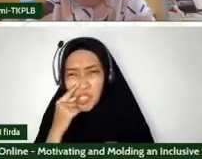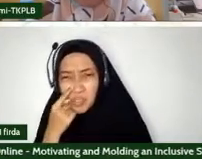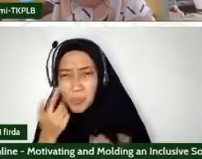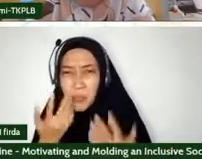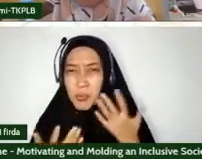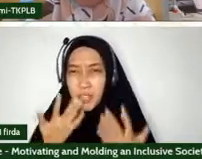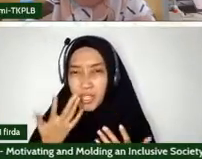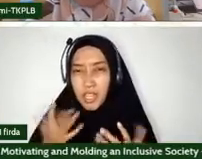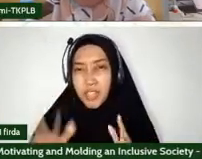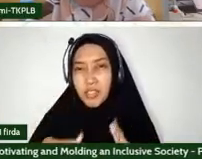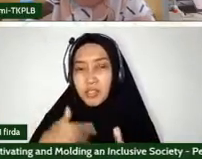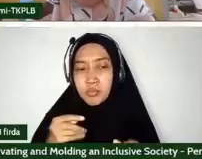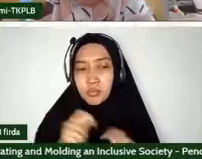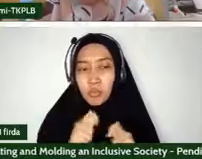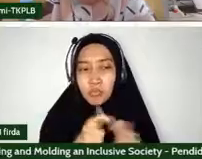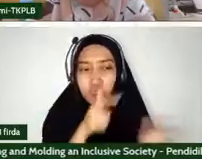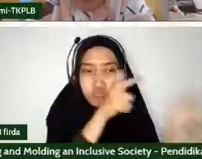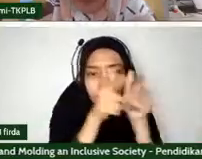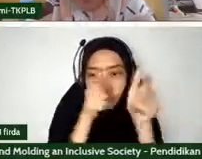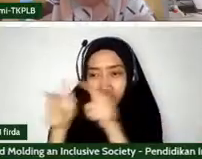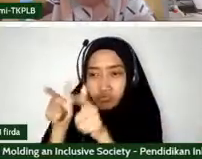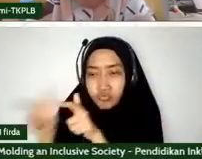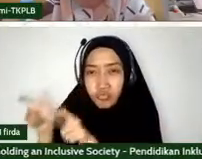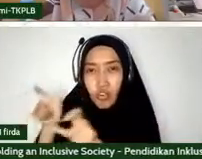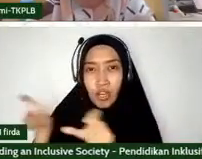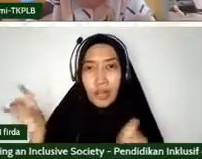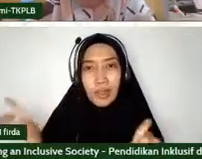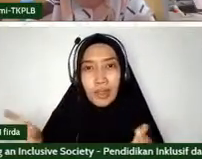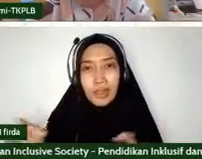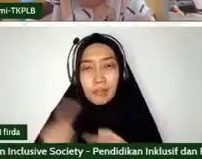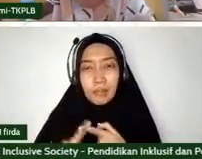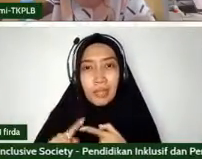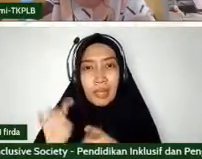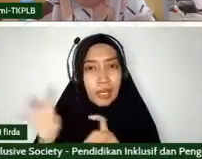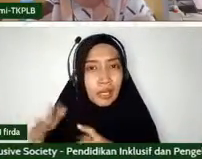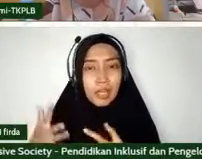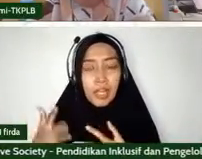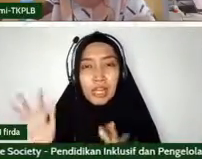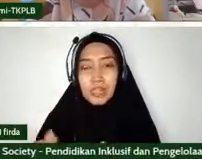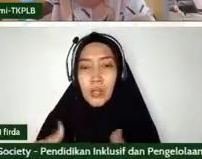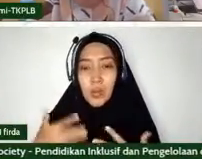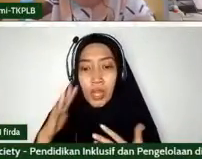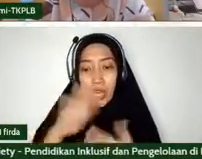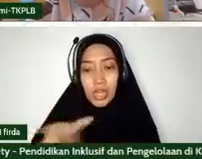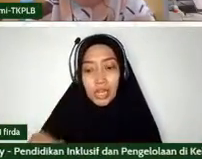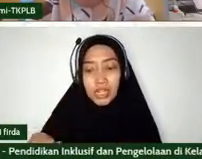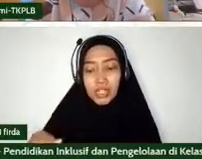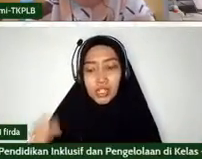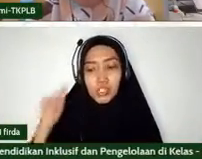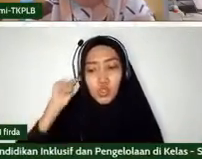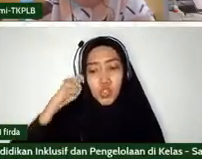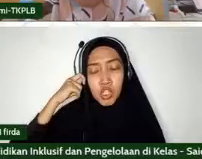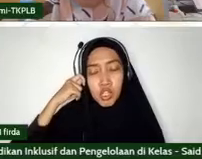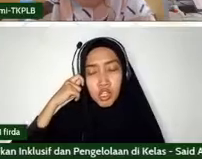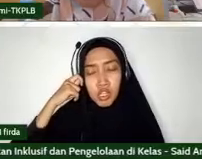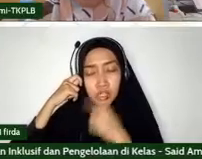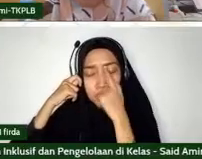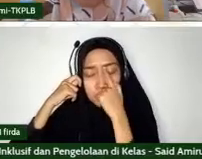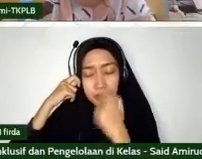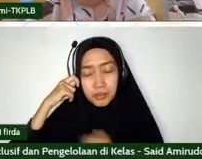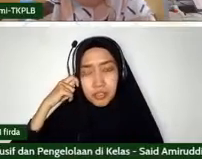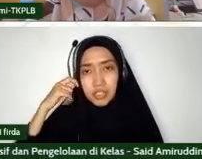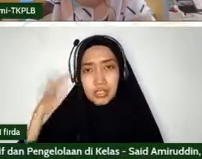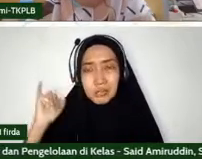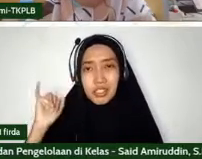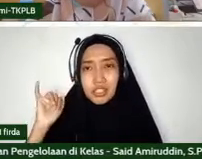dia mengganggu teman-teman yang lain. Seperti itu. Apakah dia anak ini kesulitan? Jadi dia